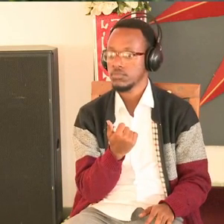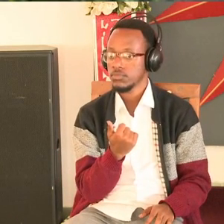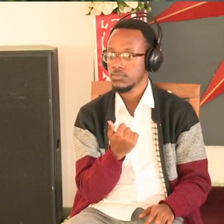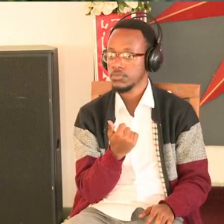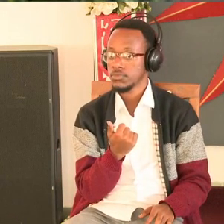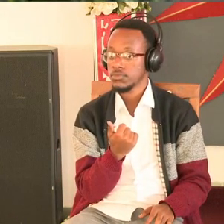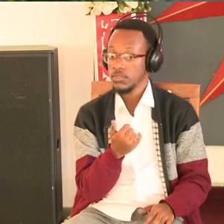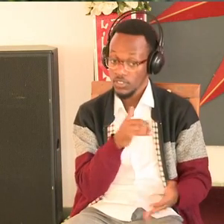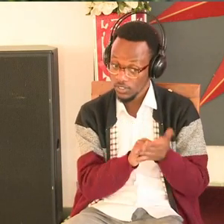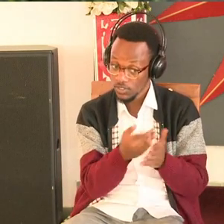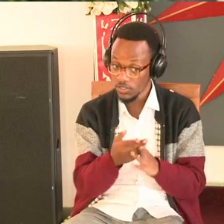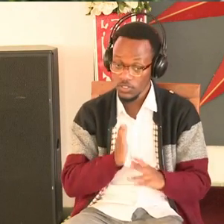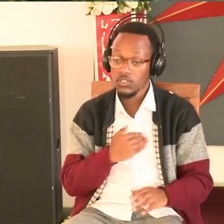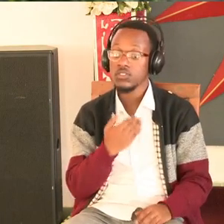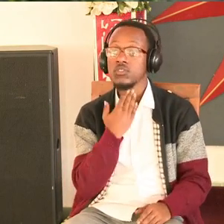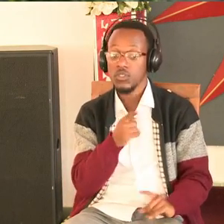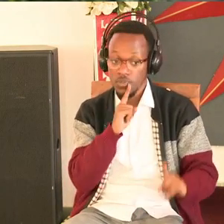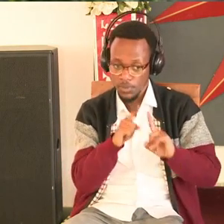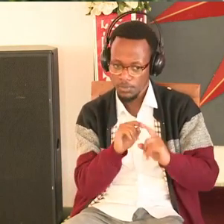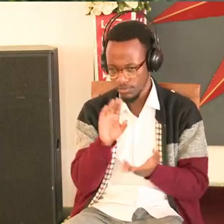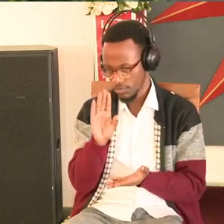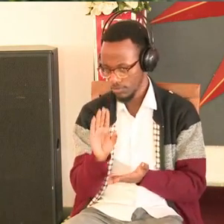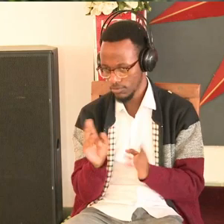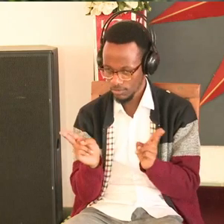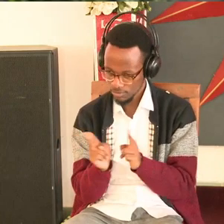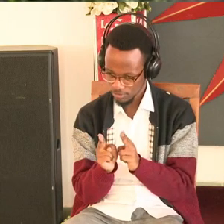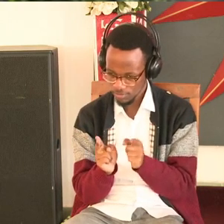icyo nicyo dushaka kuvugaho muri make